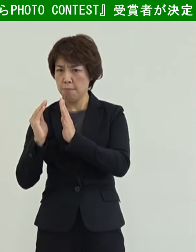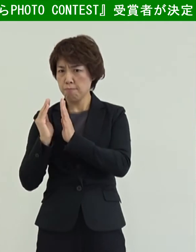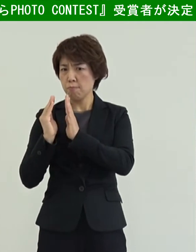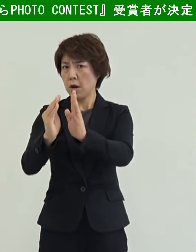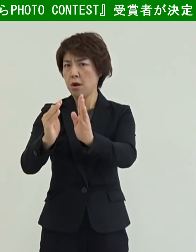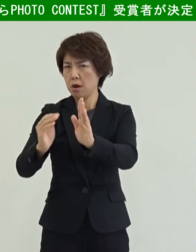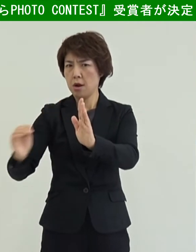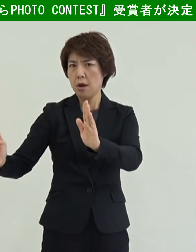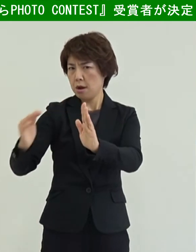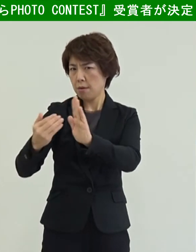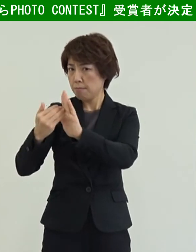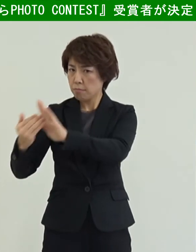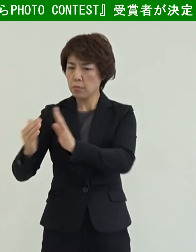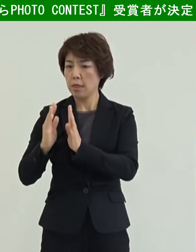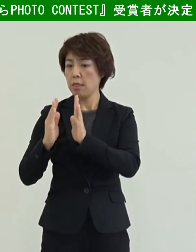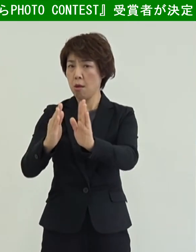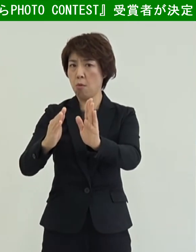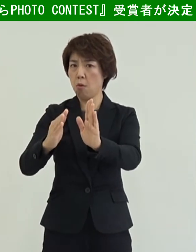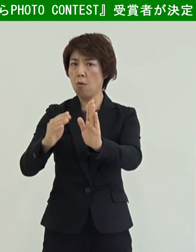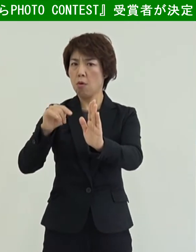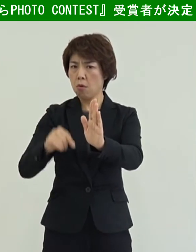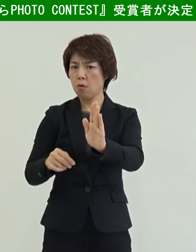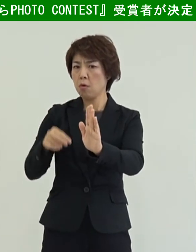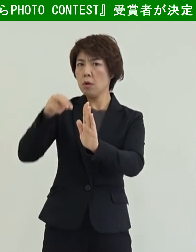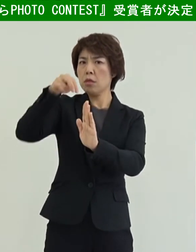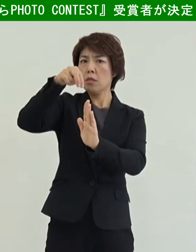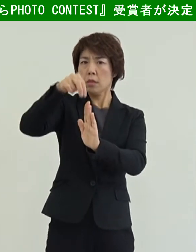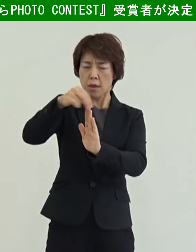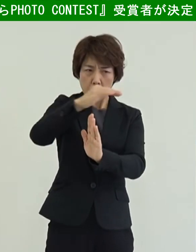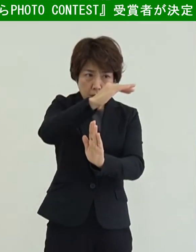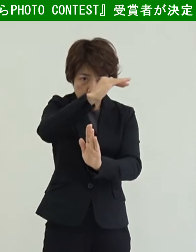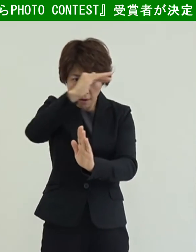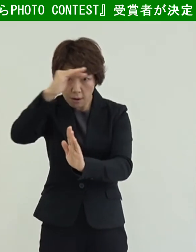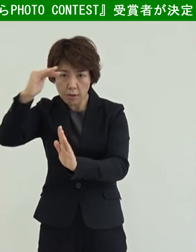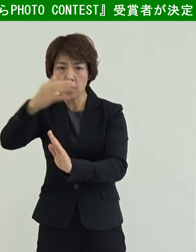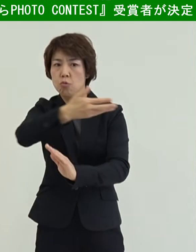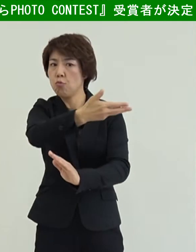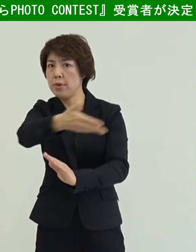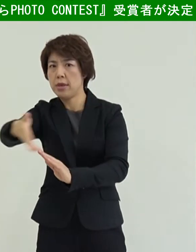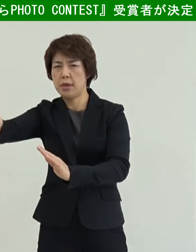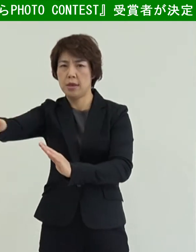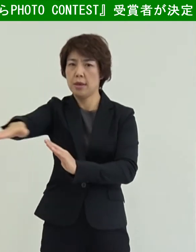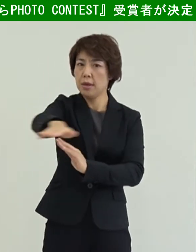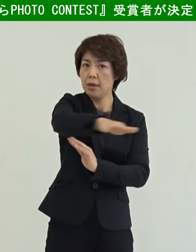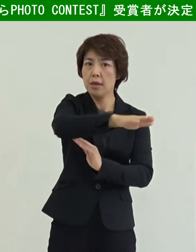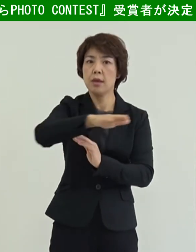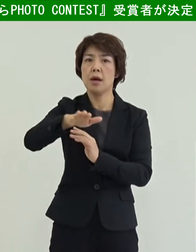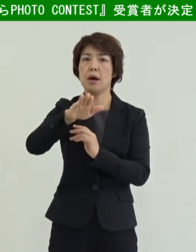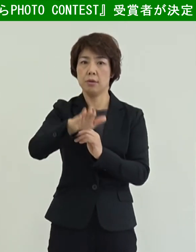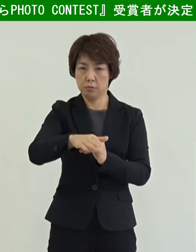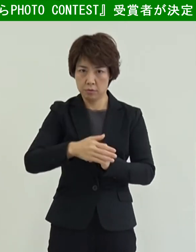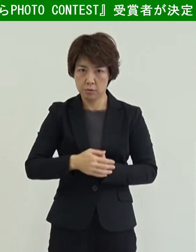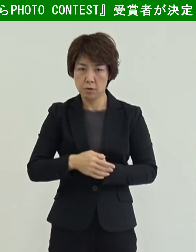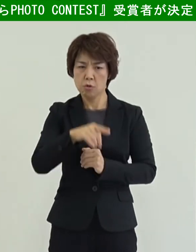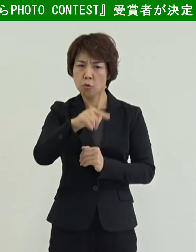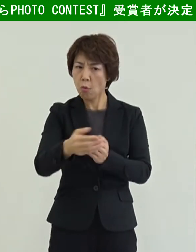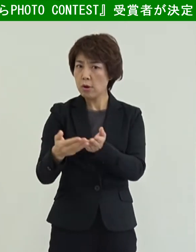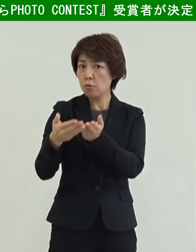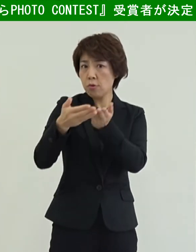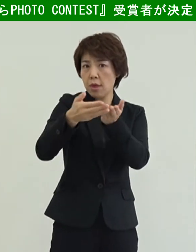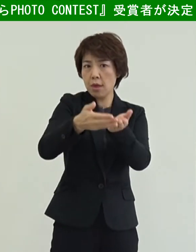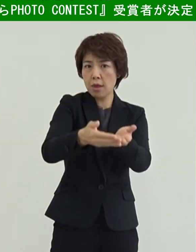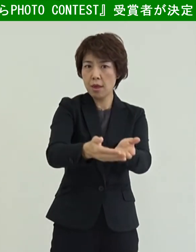堤防とかですねその堤防の上に登るとスーッと海が見えるそこに船